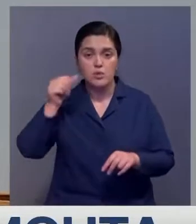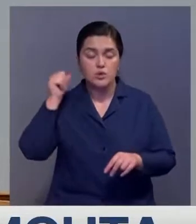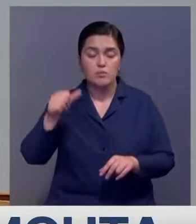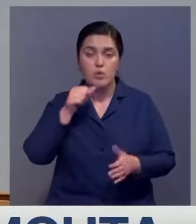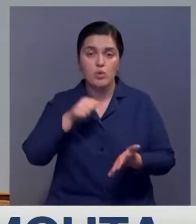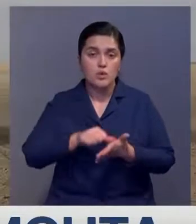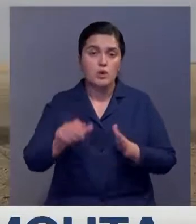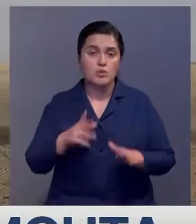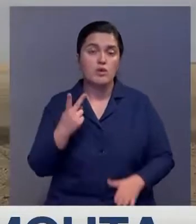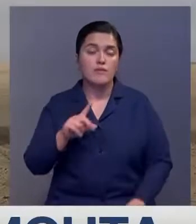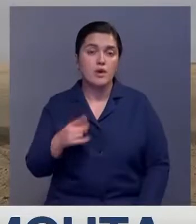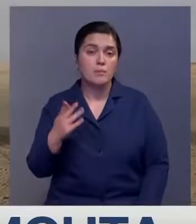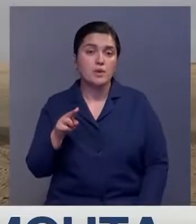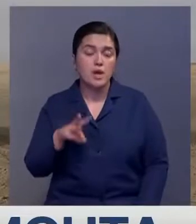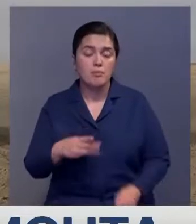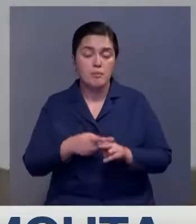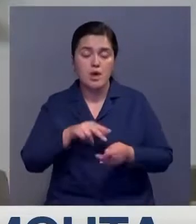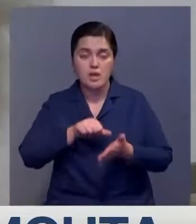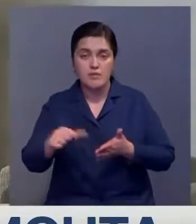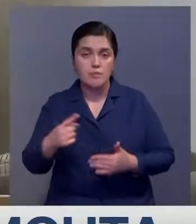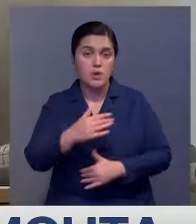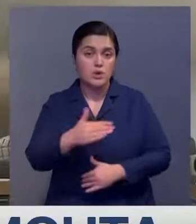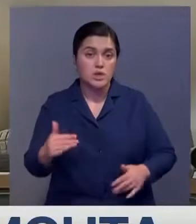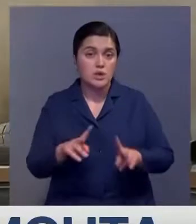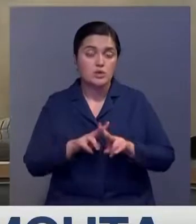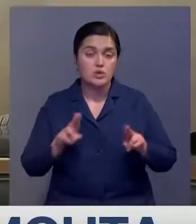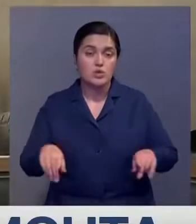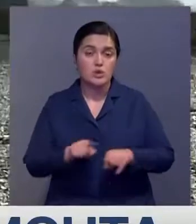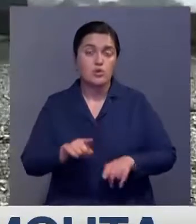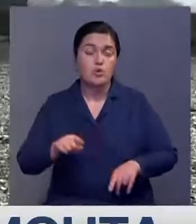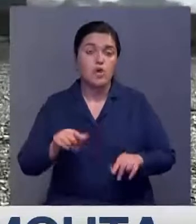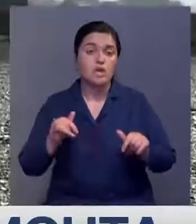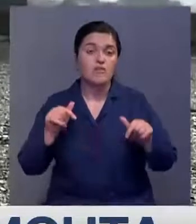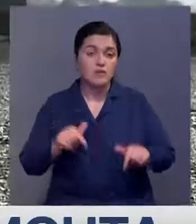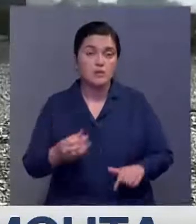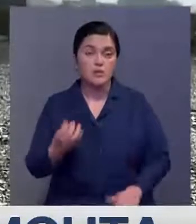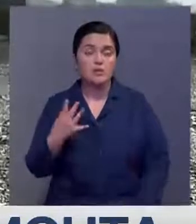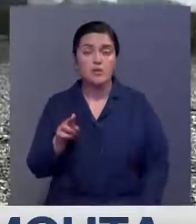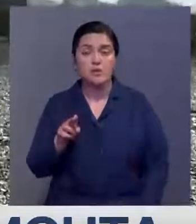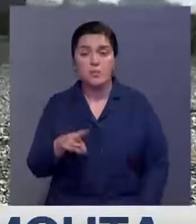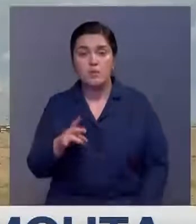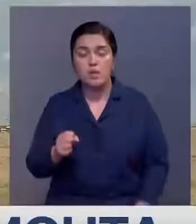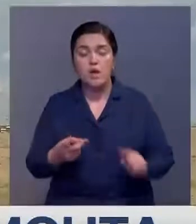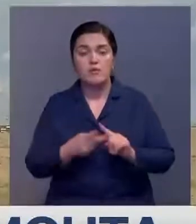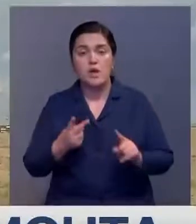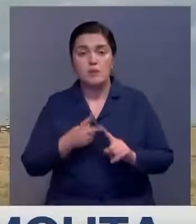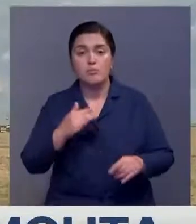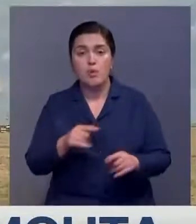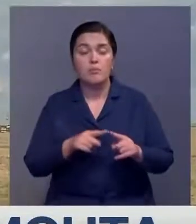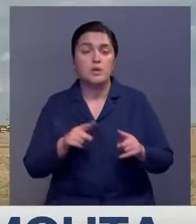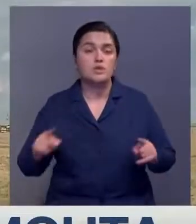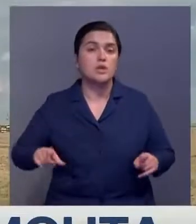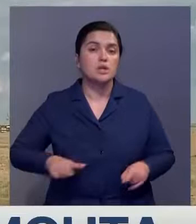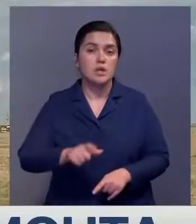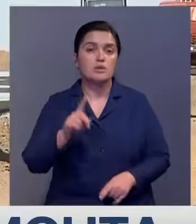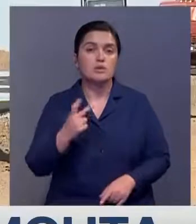всего 2,5 километра асфальта на первом участке. Столько же прокладывают и в этом. И еще 4 километра на втором участке. Протяженность трассы